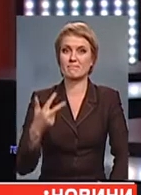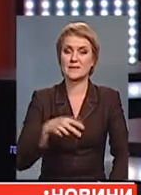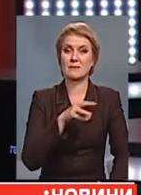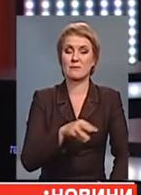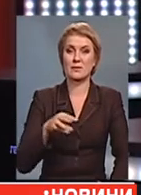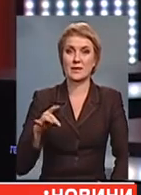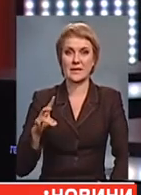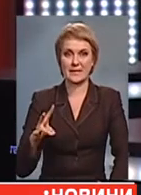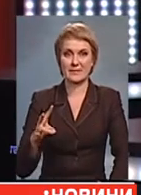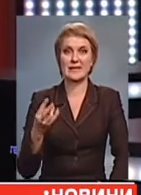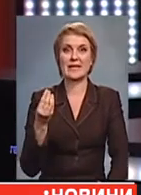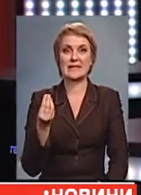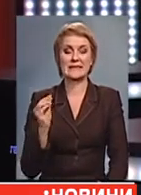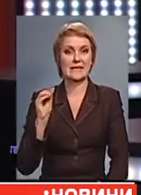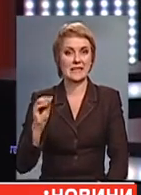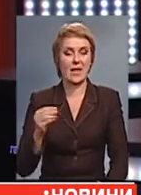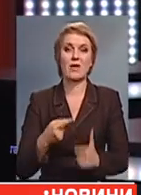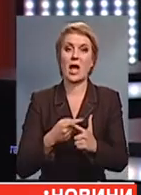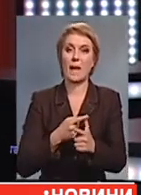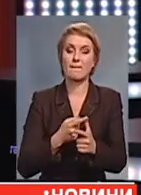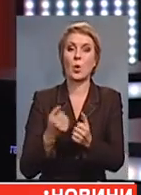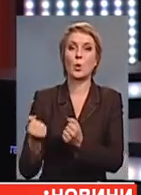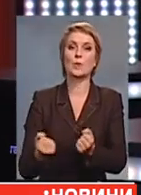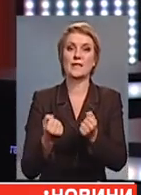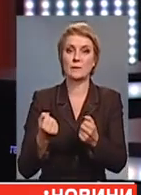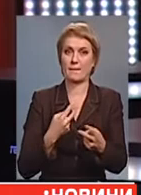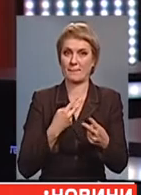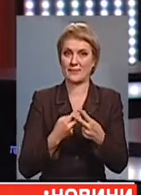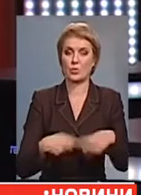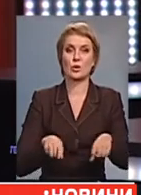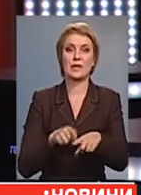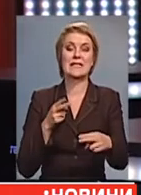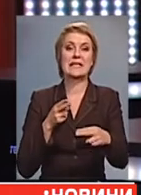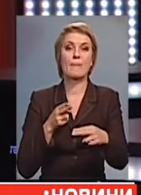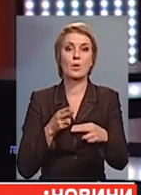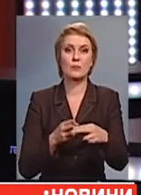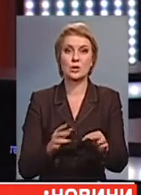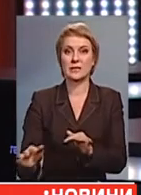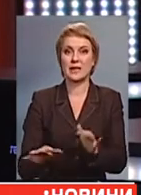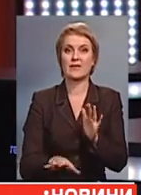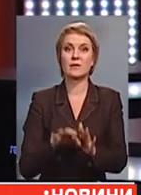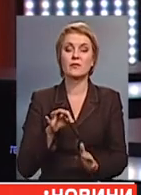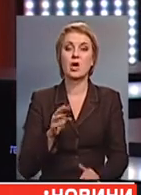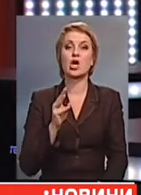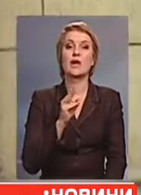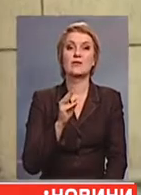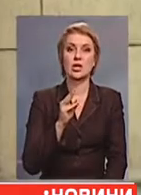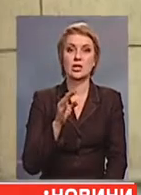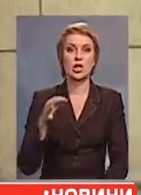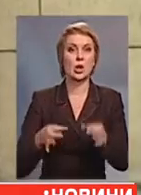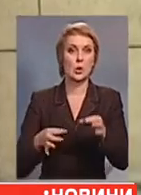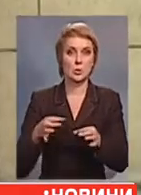30 мільйонів гривень застави або утримання під вартою. Такий запобіжний захід вибрав Шевченківський райсуд Львова колишньому директору